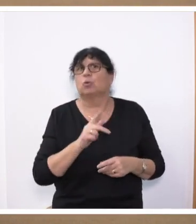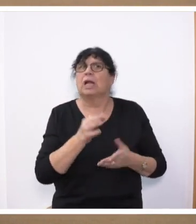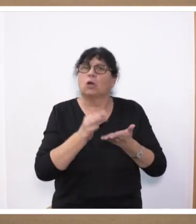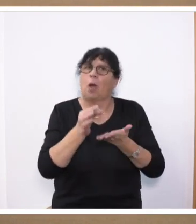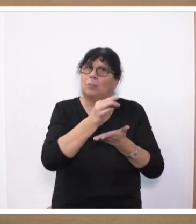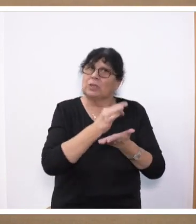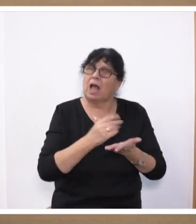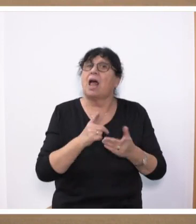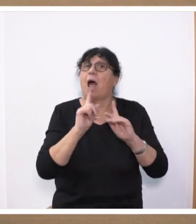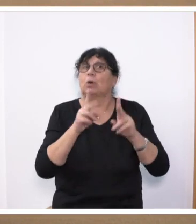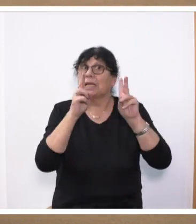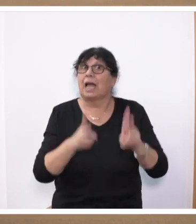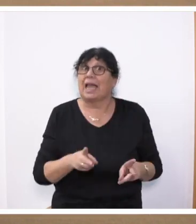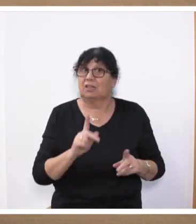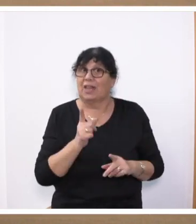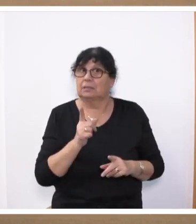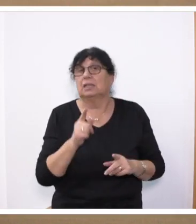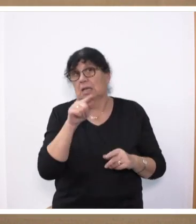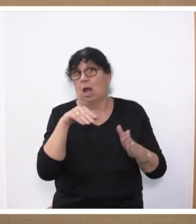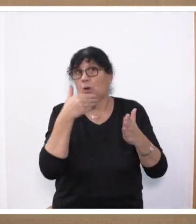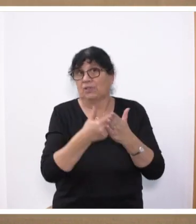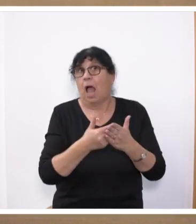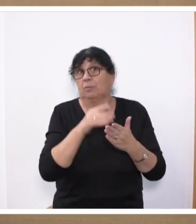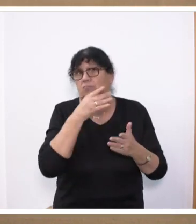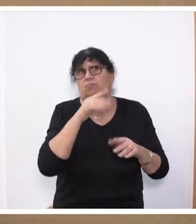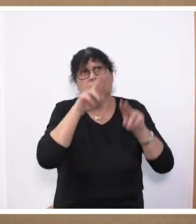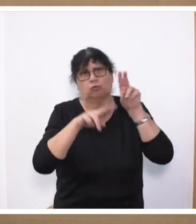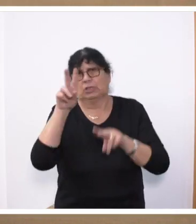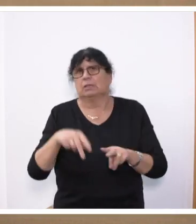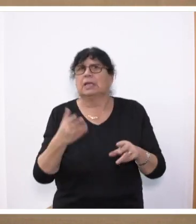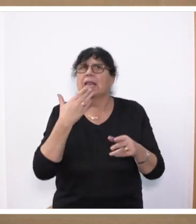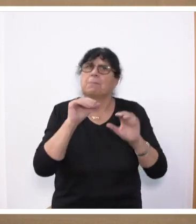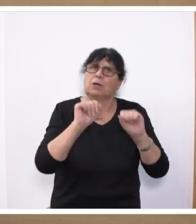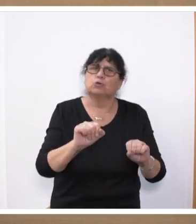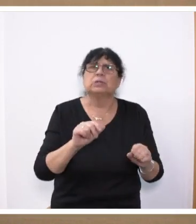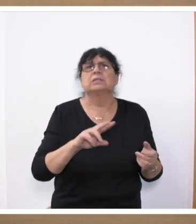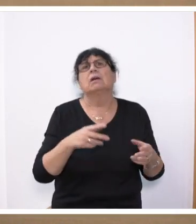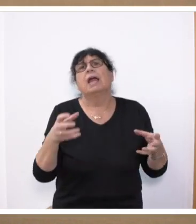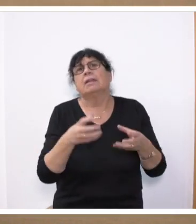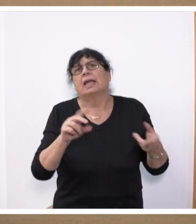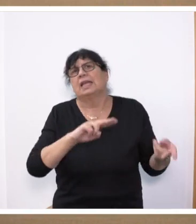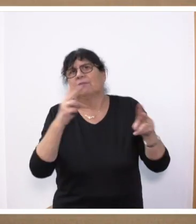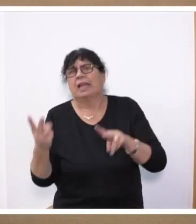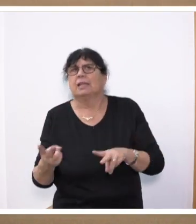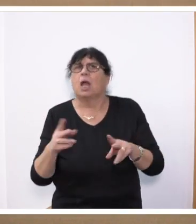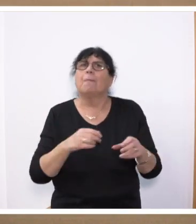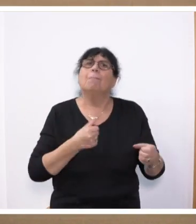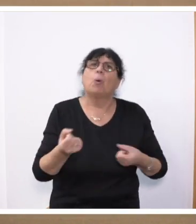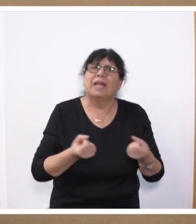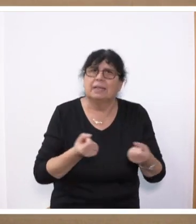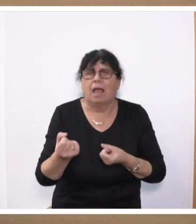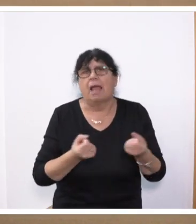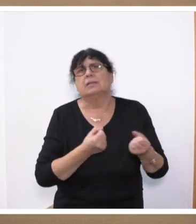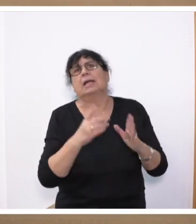können, weil auch ihre Aufgaben sind nach wie vor vielschichtig. Klimaschutz, Energiewende, Mobilität, Digitalisierung, das sind nur ein